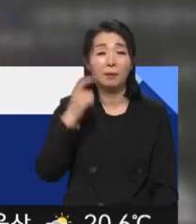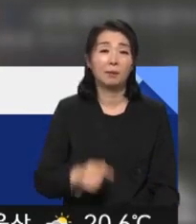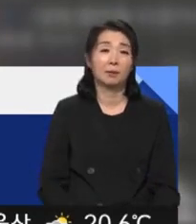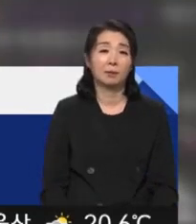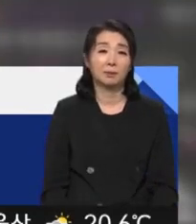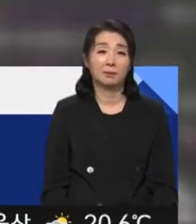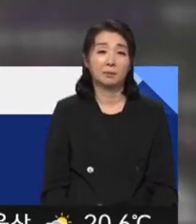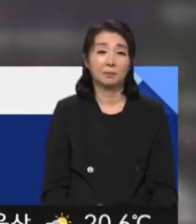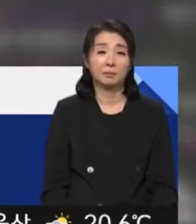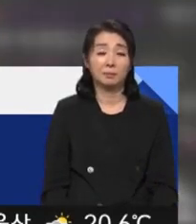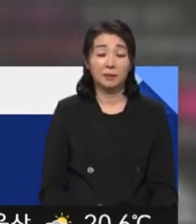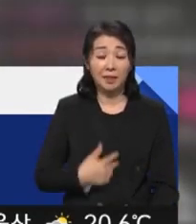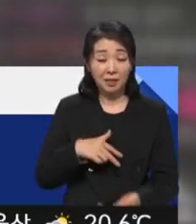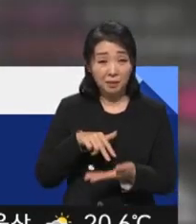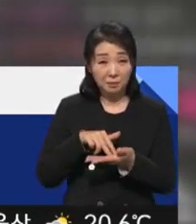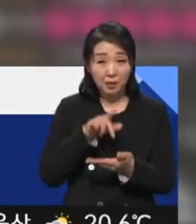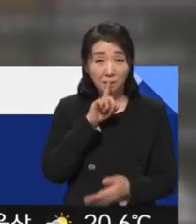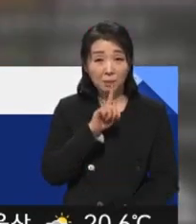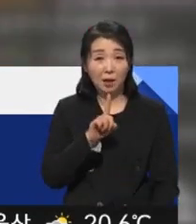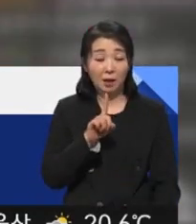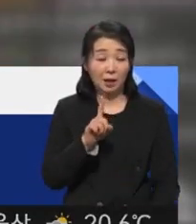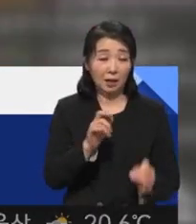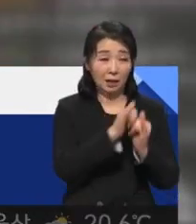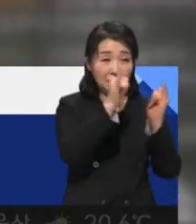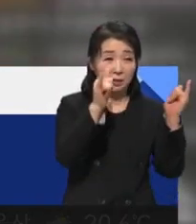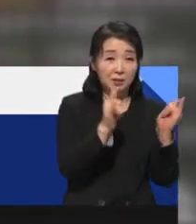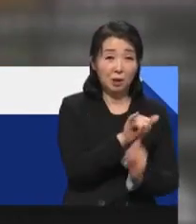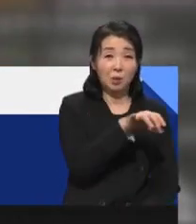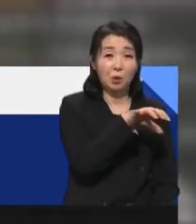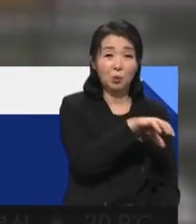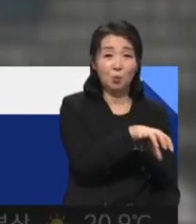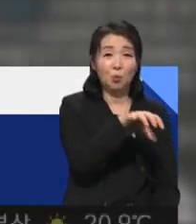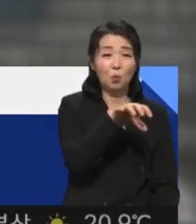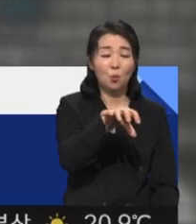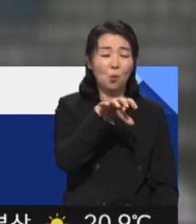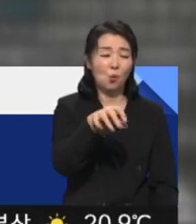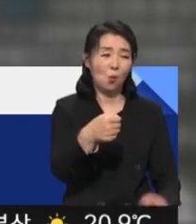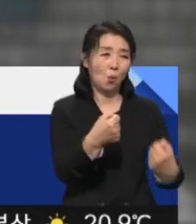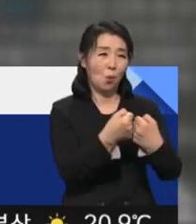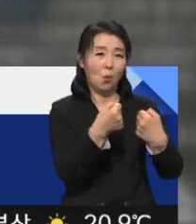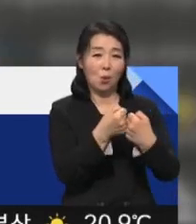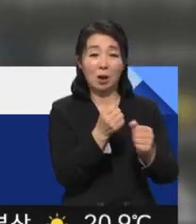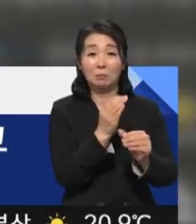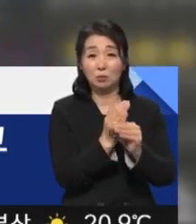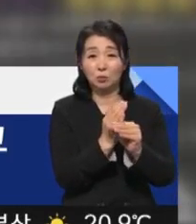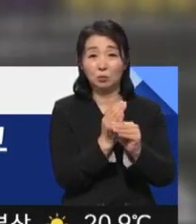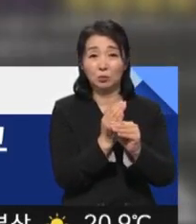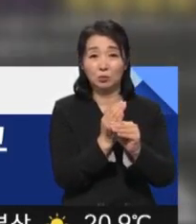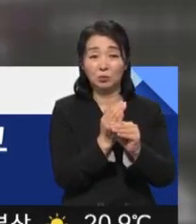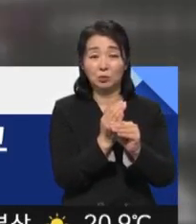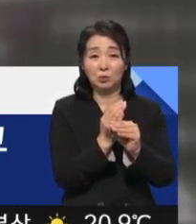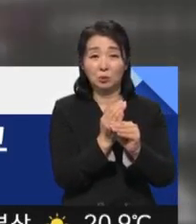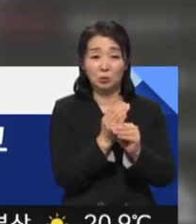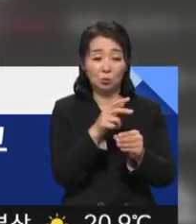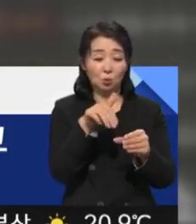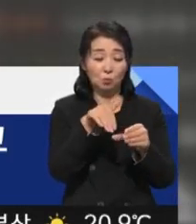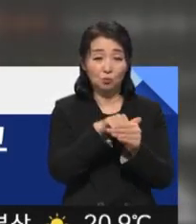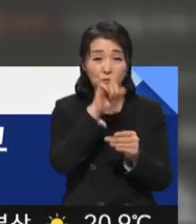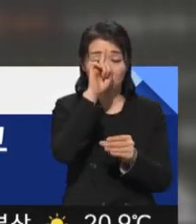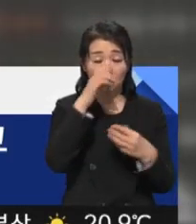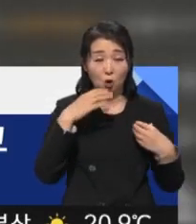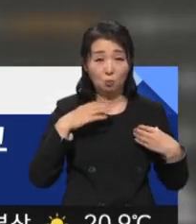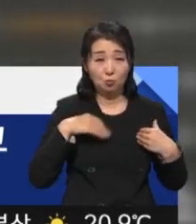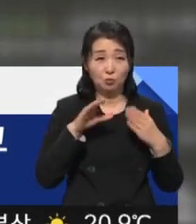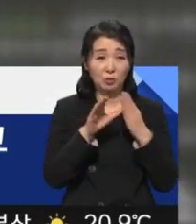제가 진단하기에는 이게 사회각계의 진취전이 벌어지고 있다. 그리고 문재인 정부에서